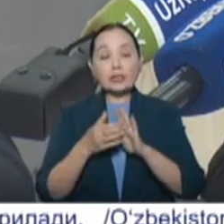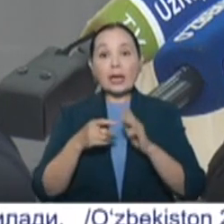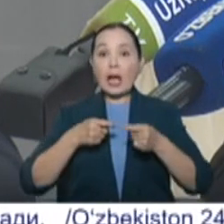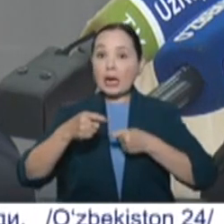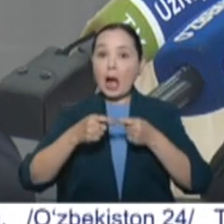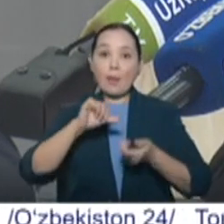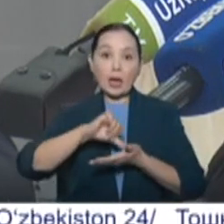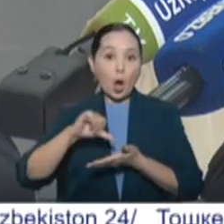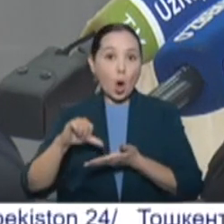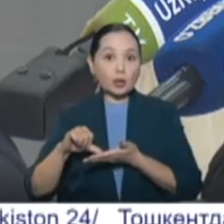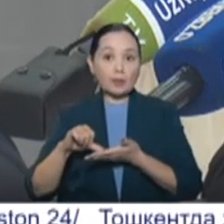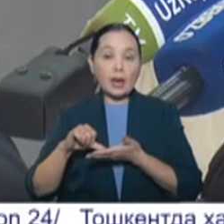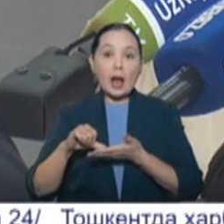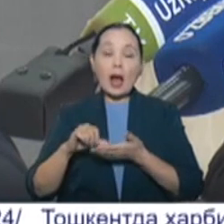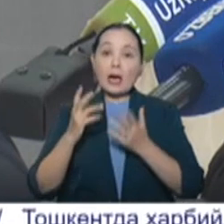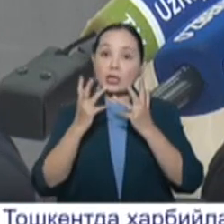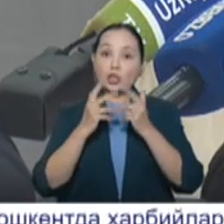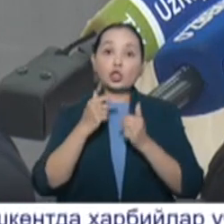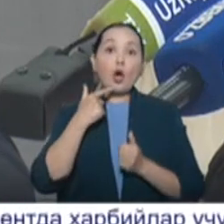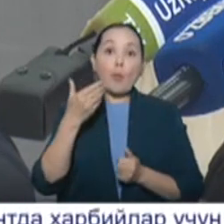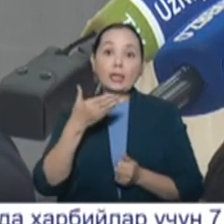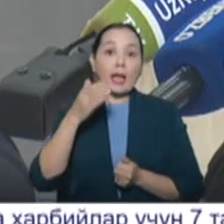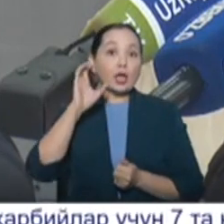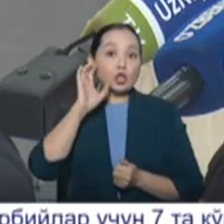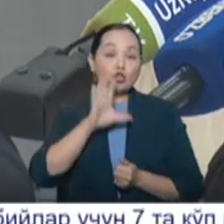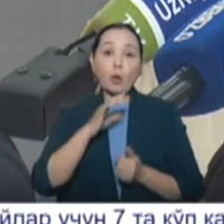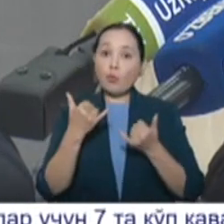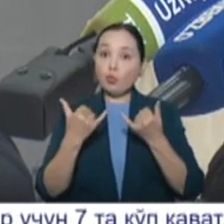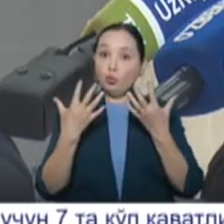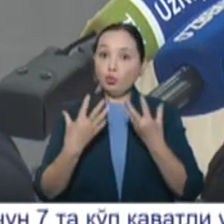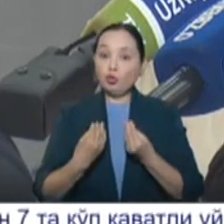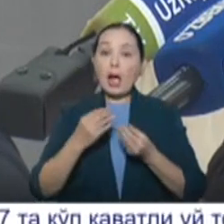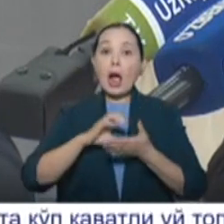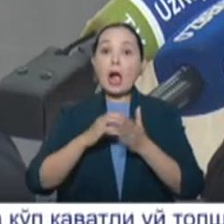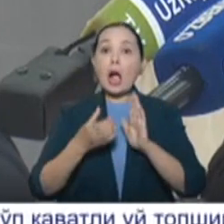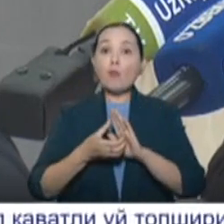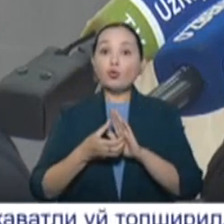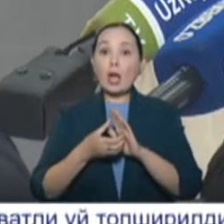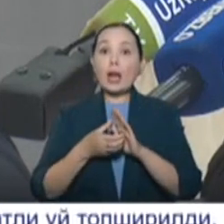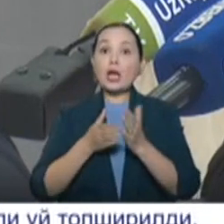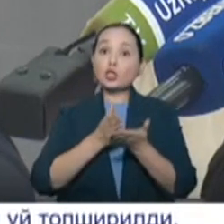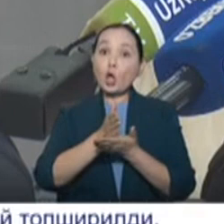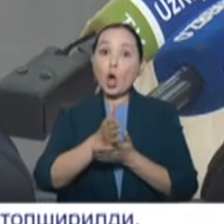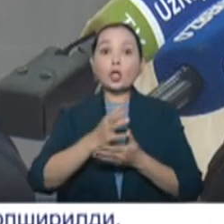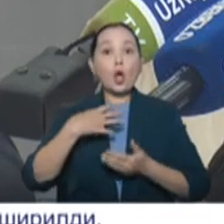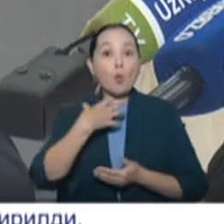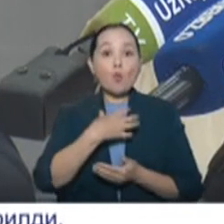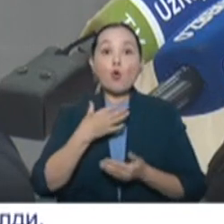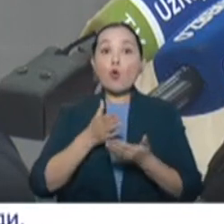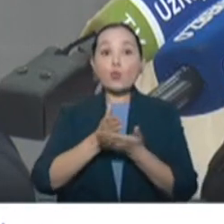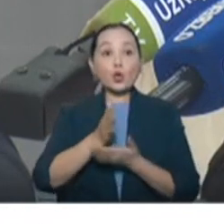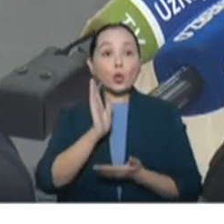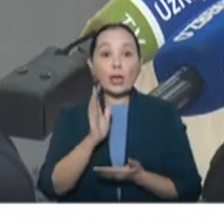rahbar xodimlarining hisobotlari eshitilib, bugungi kunda kommunal sohada muhim